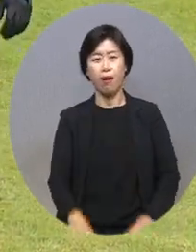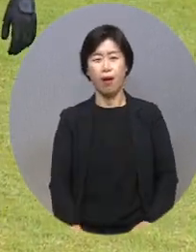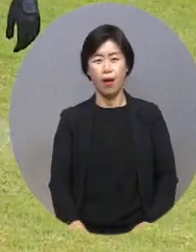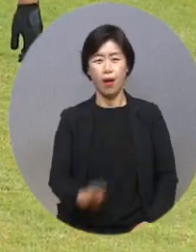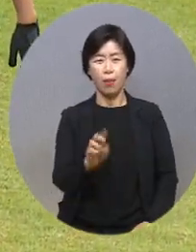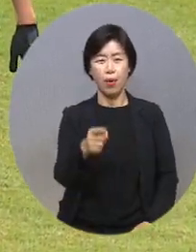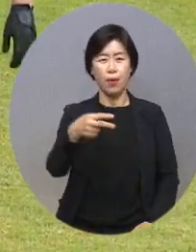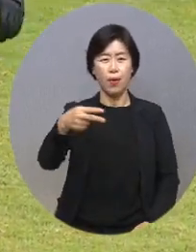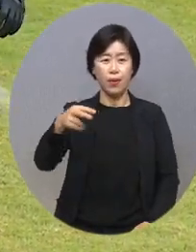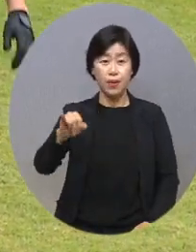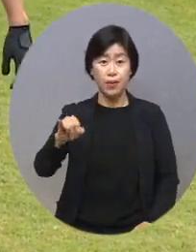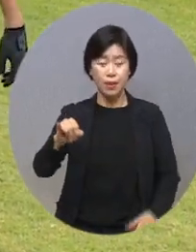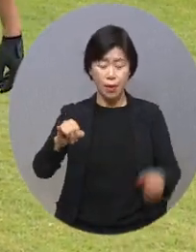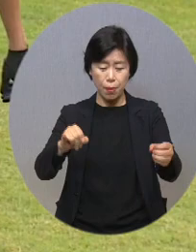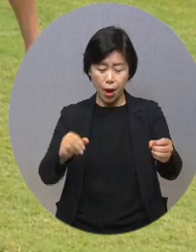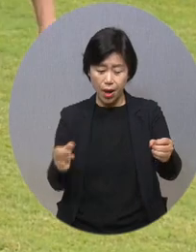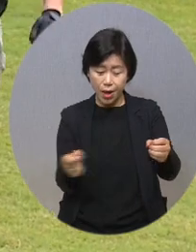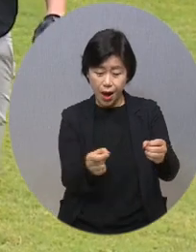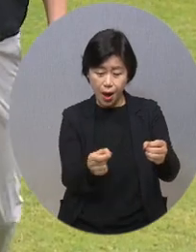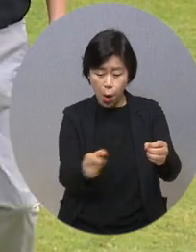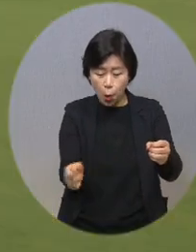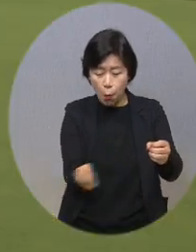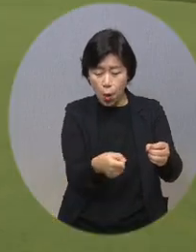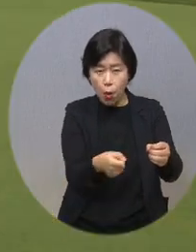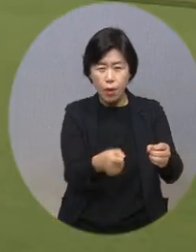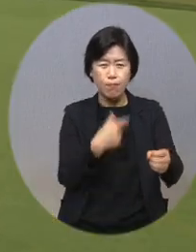가자. 진짜 버디 한번 해야지. 버디 한번 갑시다.